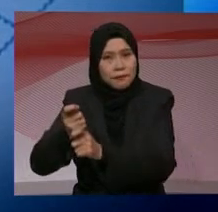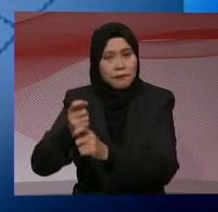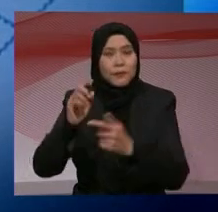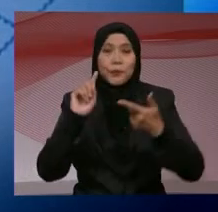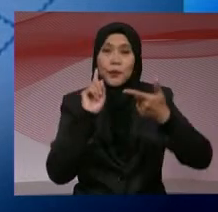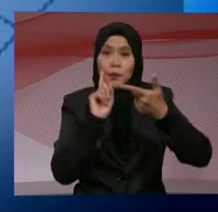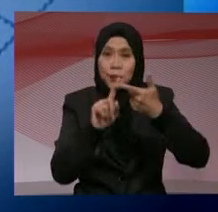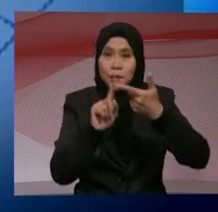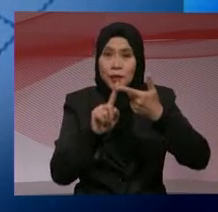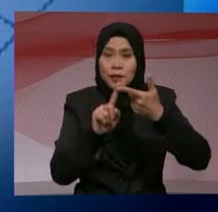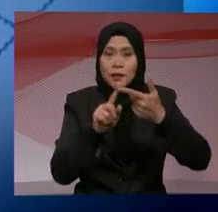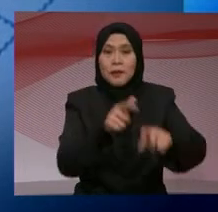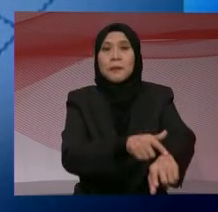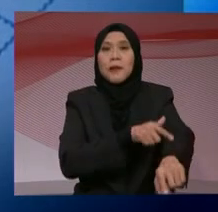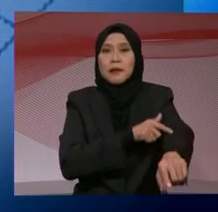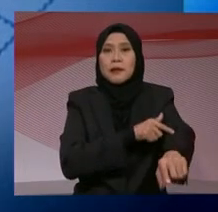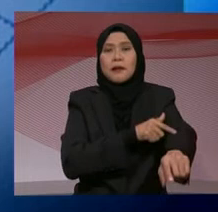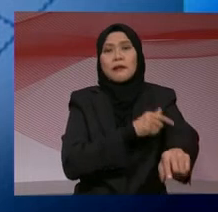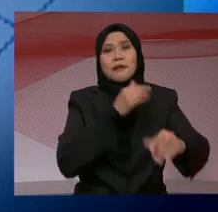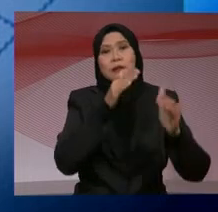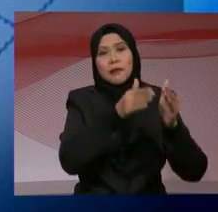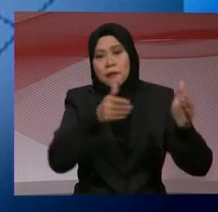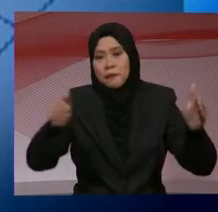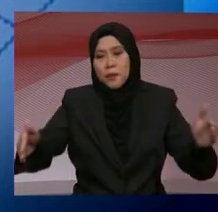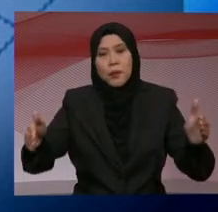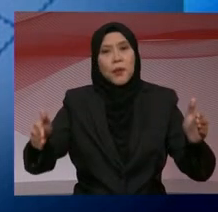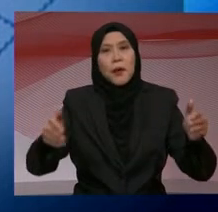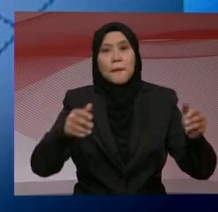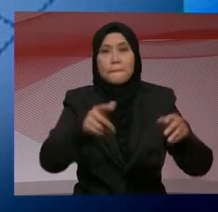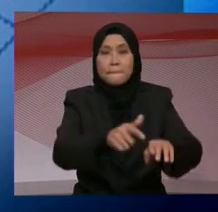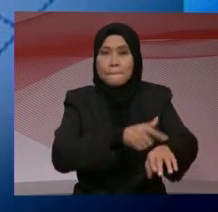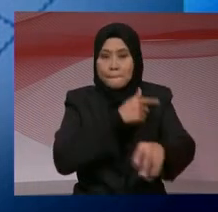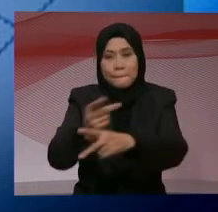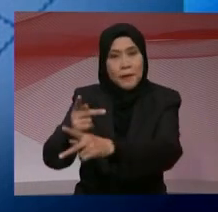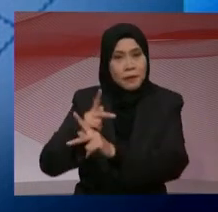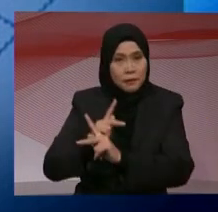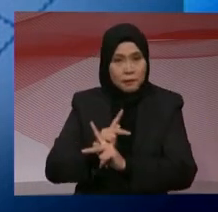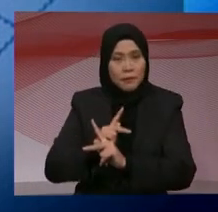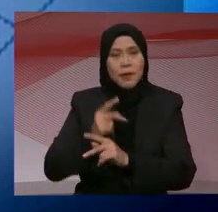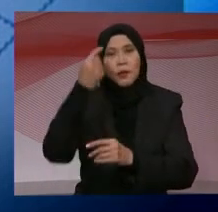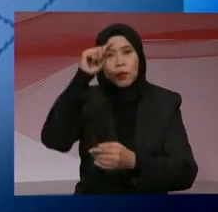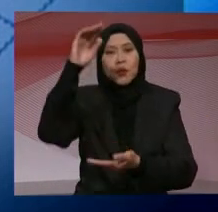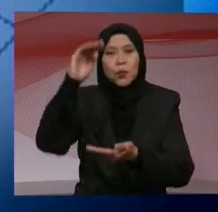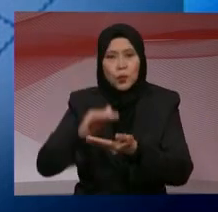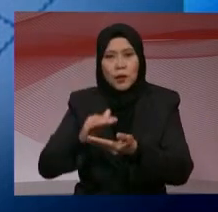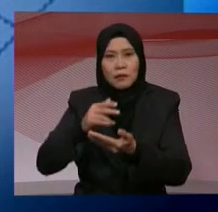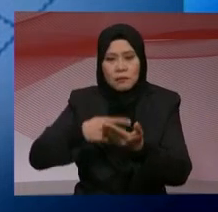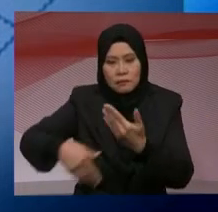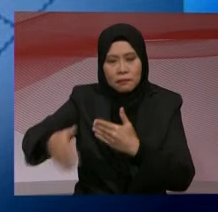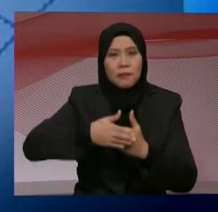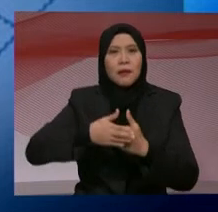2. Memanjangkan tempoh keseluruhan pinjaman bagi mengurangkan pembayaran balik